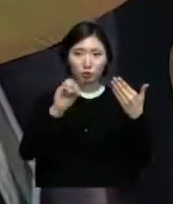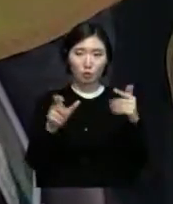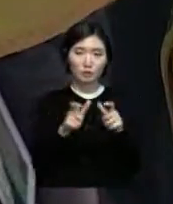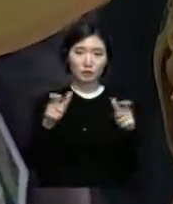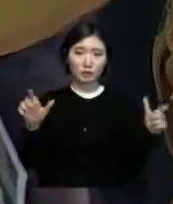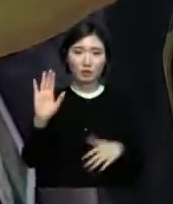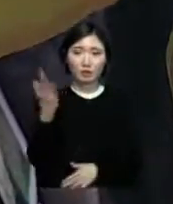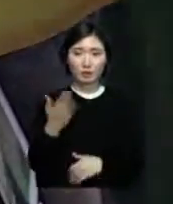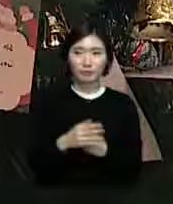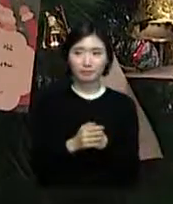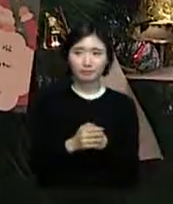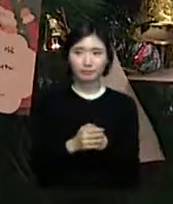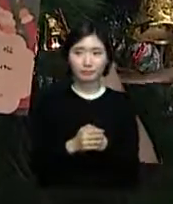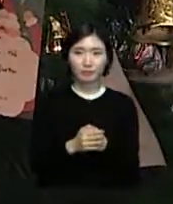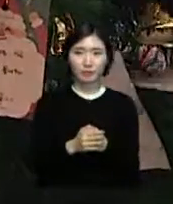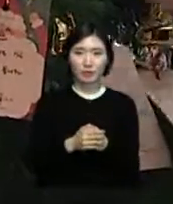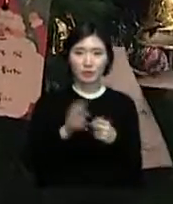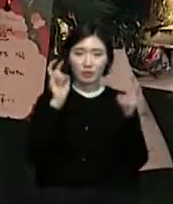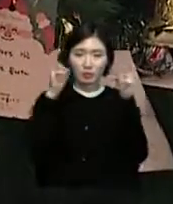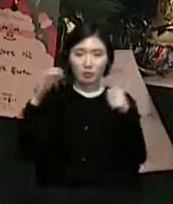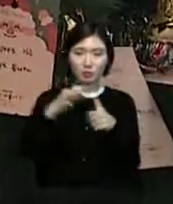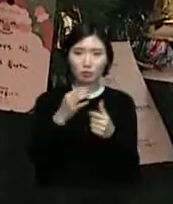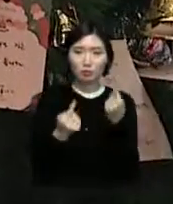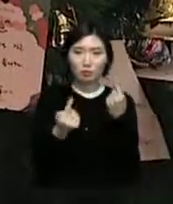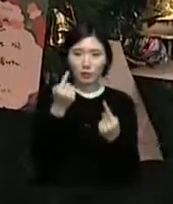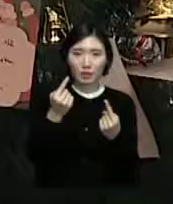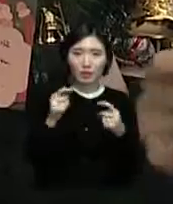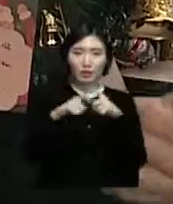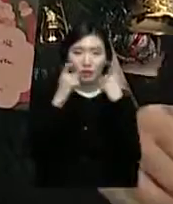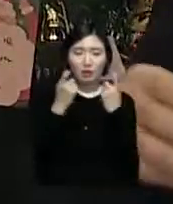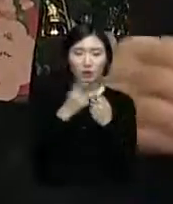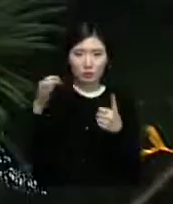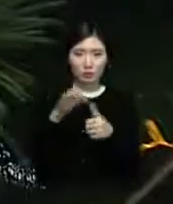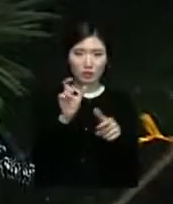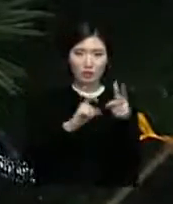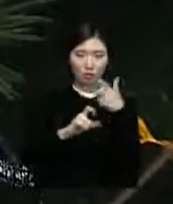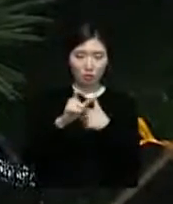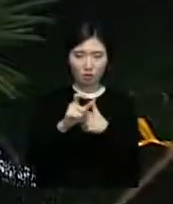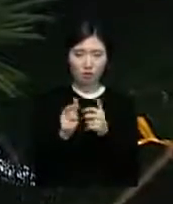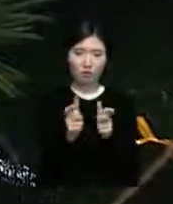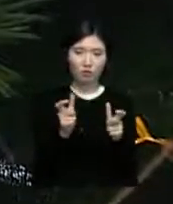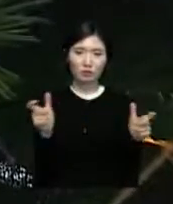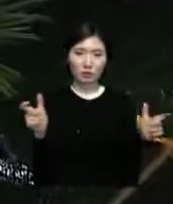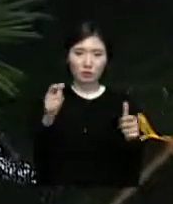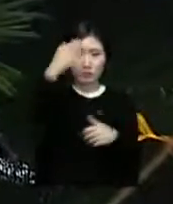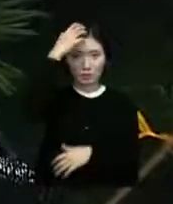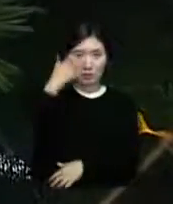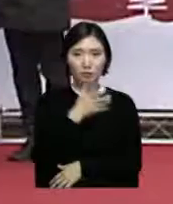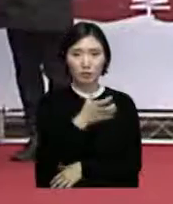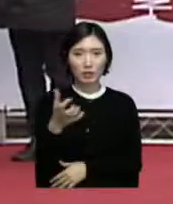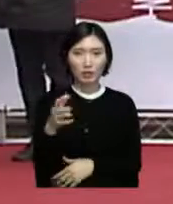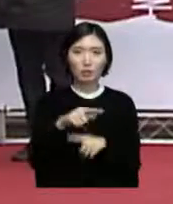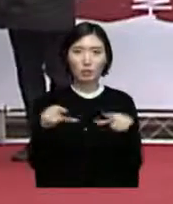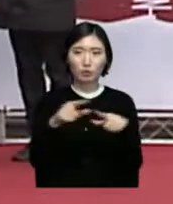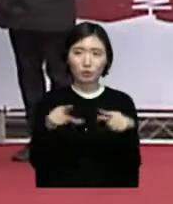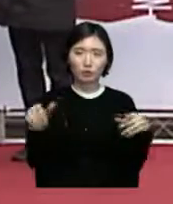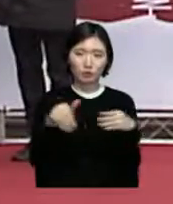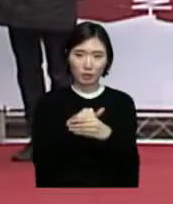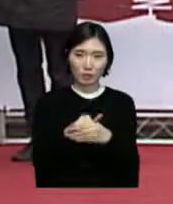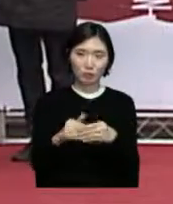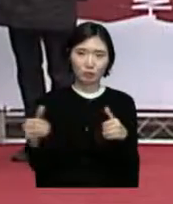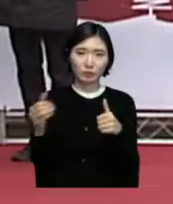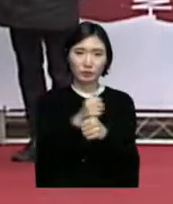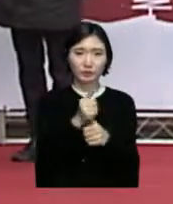증가했습니다. 기업 기부보다 개인 기부가 더 큰 증가세를 보이고 있어 기부가 일상 속 문화로 자리 잡고 있는